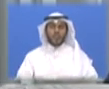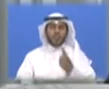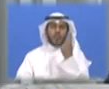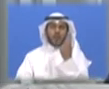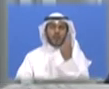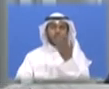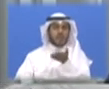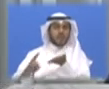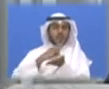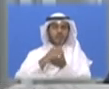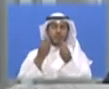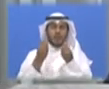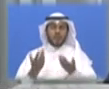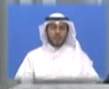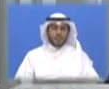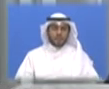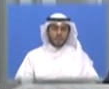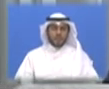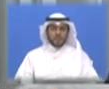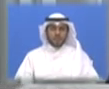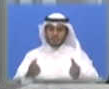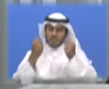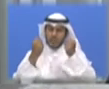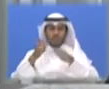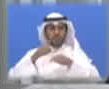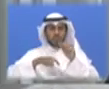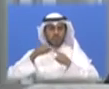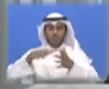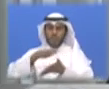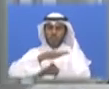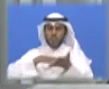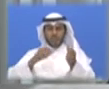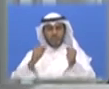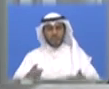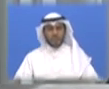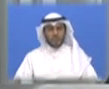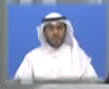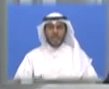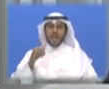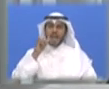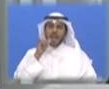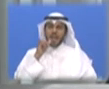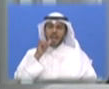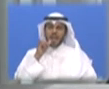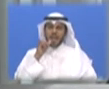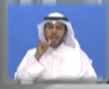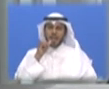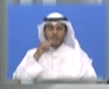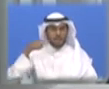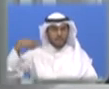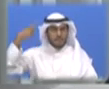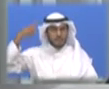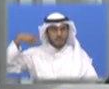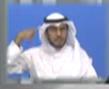دون وجود تذكرة عودة. فهذا أثبت يعني خلى السلطات البريطانية تشك في